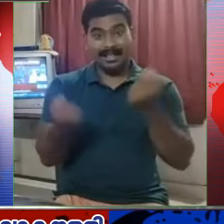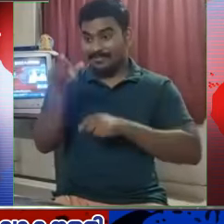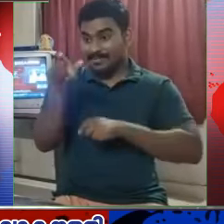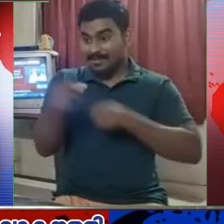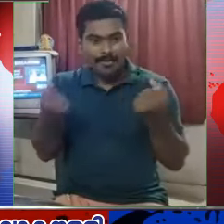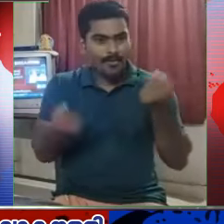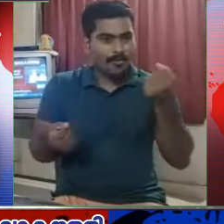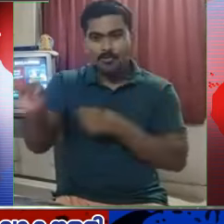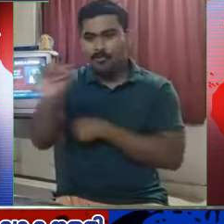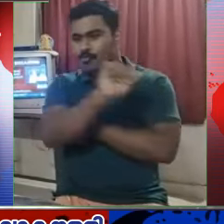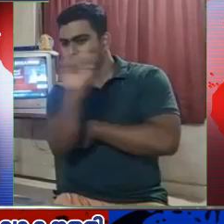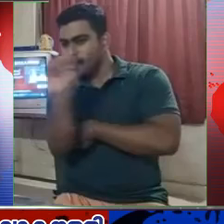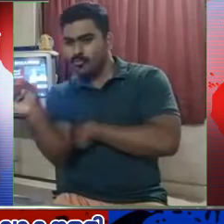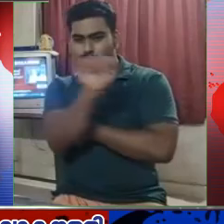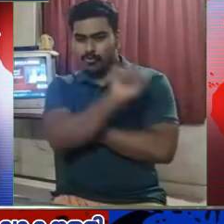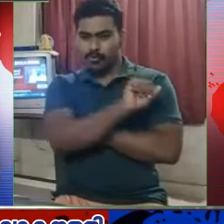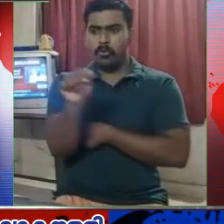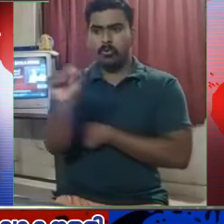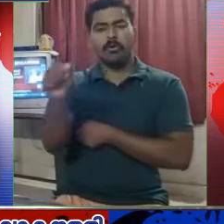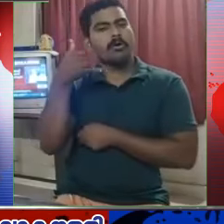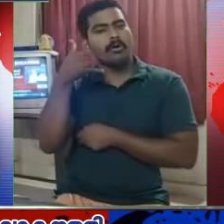ഇത് കഴിഞ്ഞ ദിവസത്തേക്കാൾ കൂടുതലാണ്.